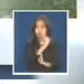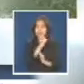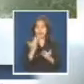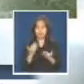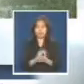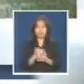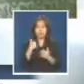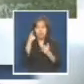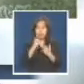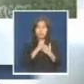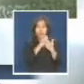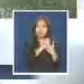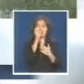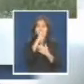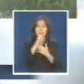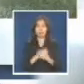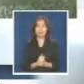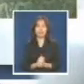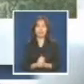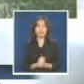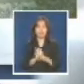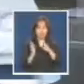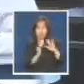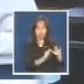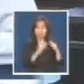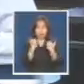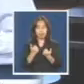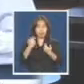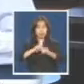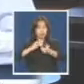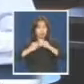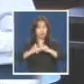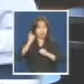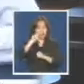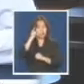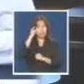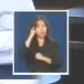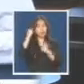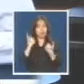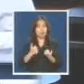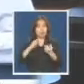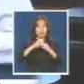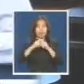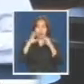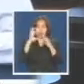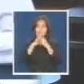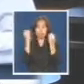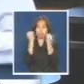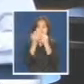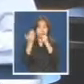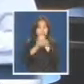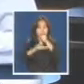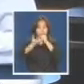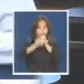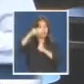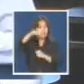จากเหตุการณ์ที่เกิดขึ้นในครั้งนี้ในอีกด้านหนึ่งนะครับปัญหานี้ก็สะท้อนให้เห็นถึงความรุนแรงของปัญหายาเสพติดซึ่งยังมีการดำรงอ